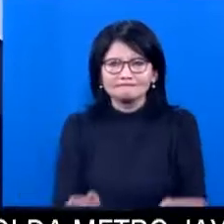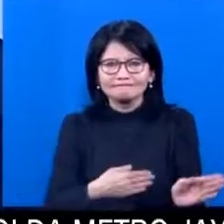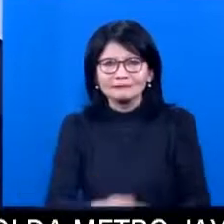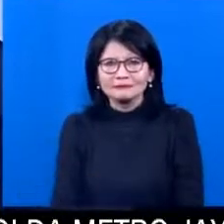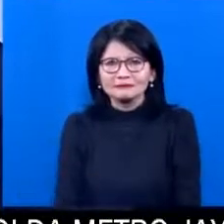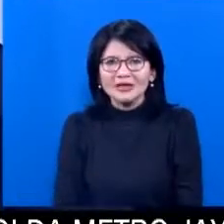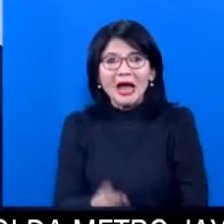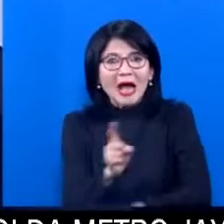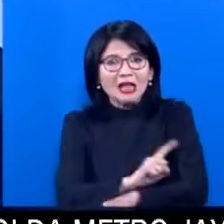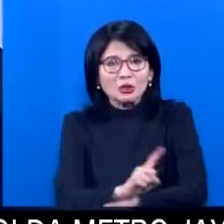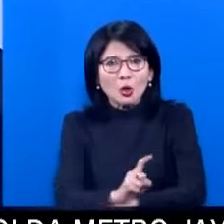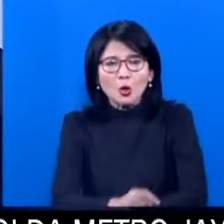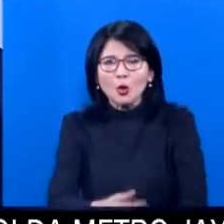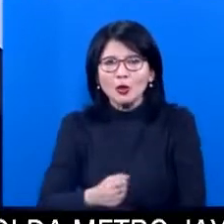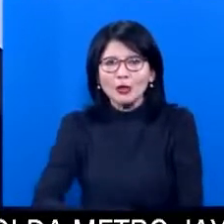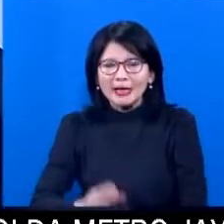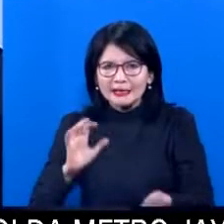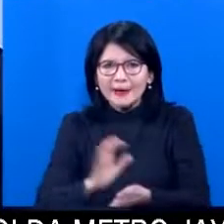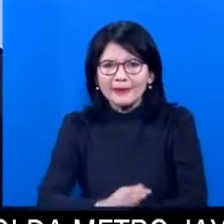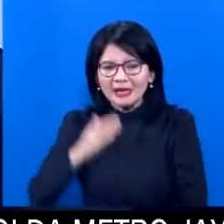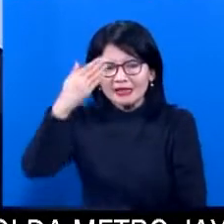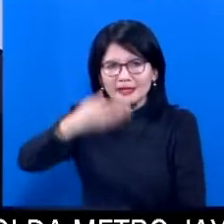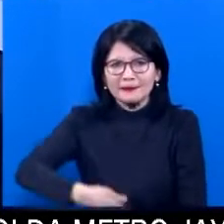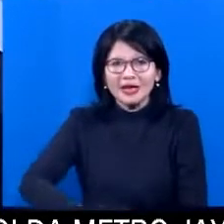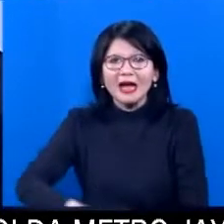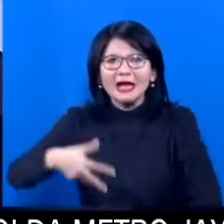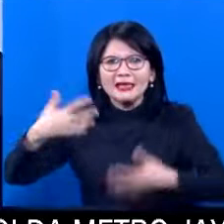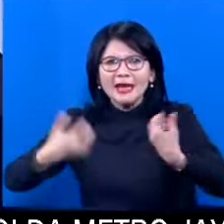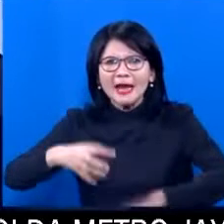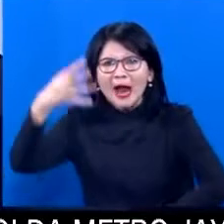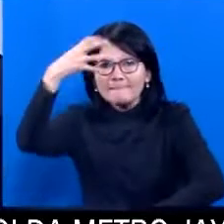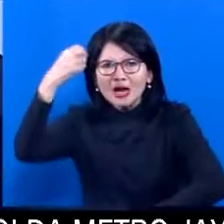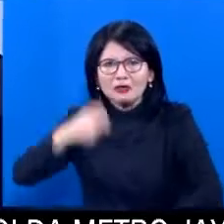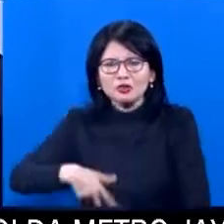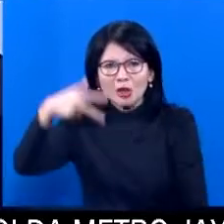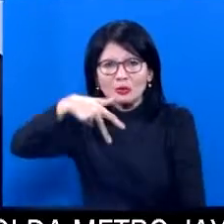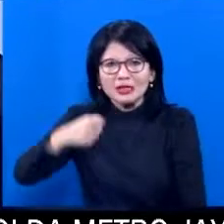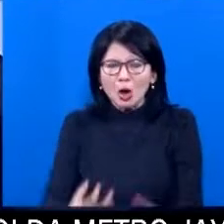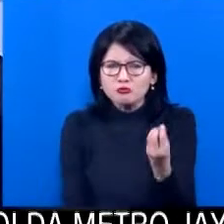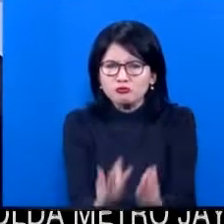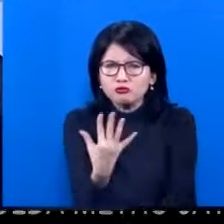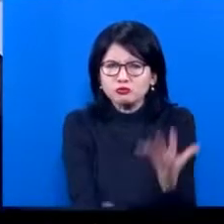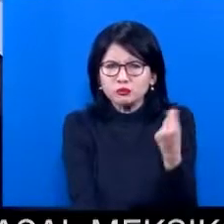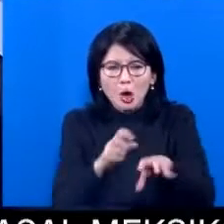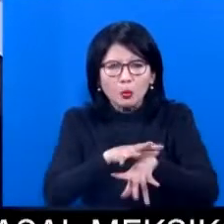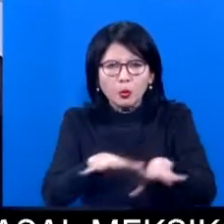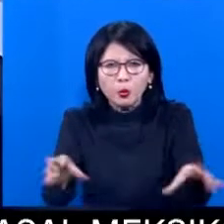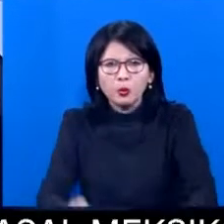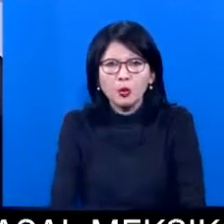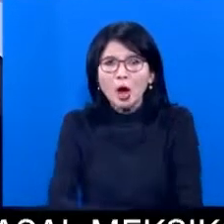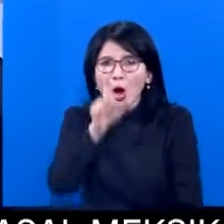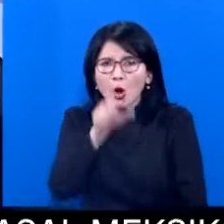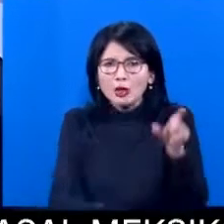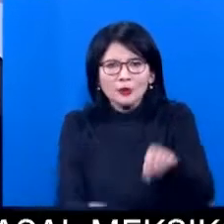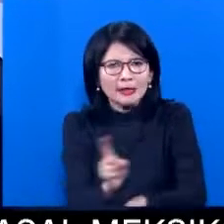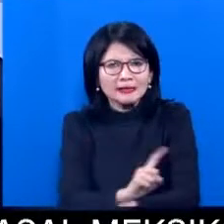Sejumlah kios di bekas terminal Pasar Sentral Maros, Sulawesi Selatan ludes terbakar Rabu dini hari. Api yang cepat merambat membuat penghuni kios